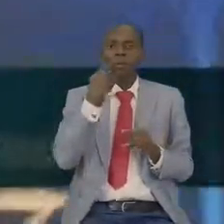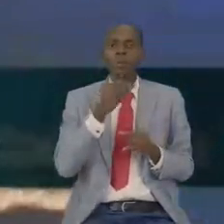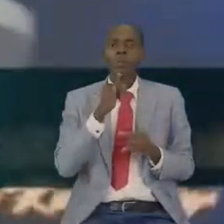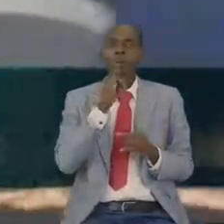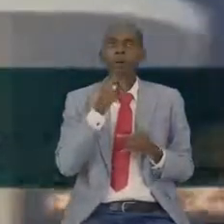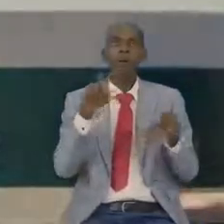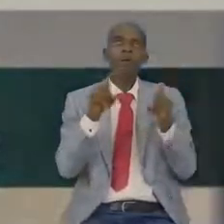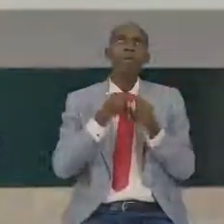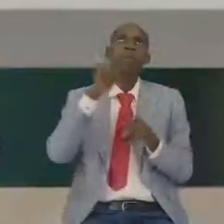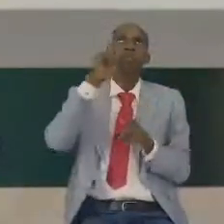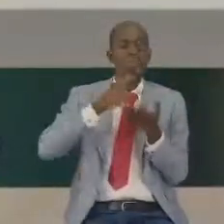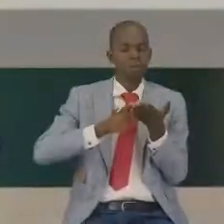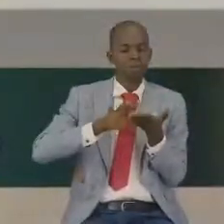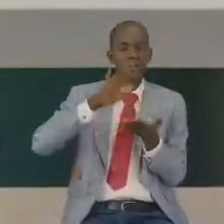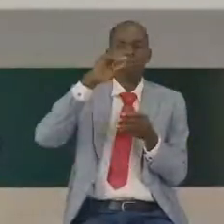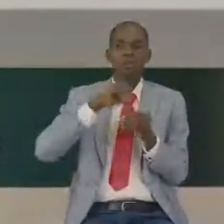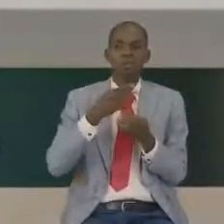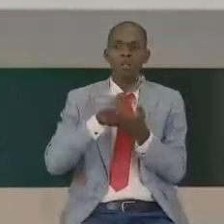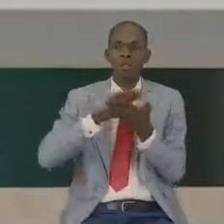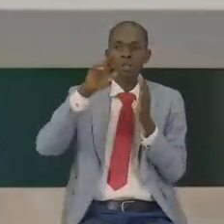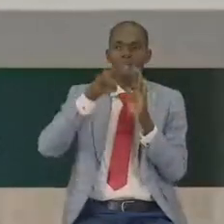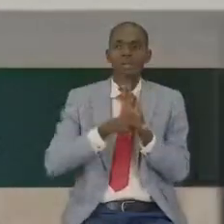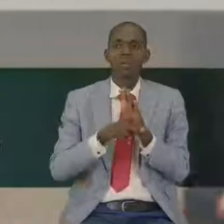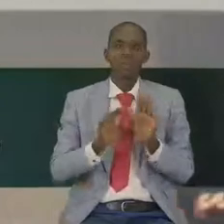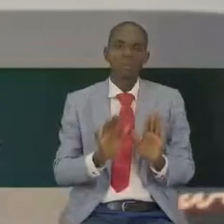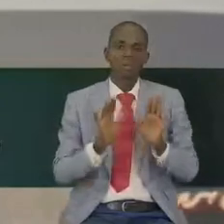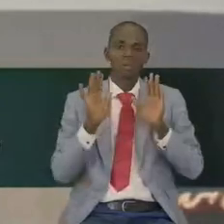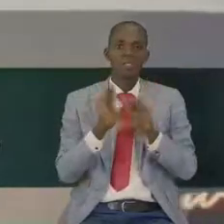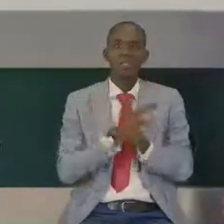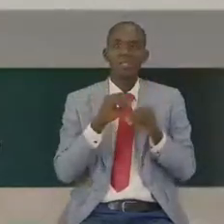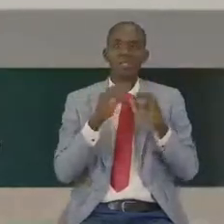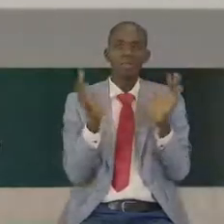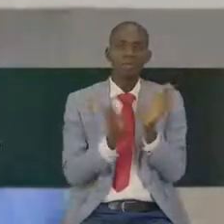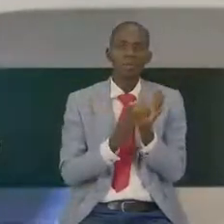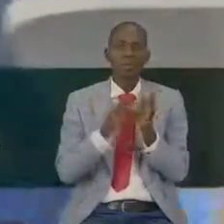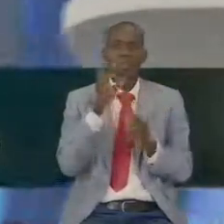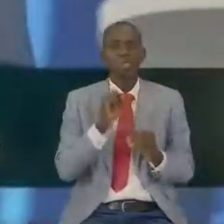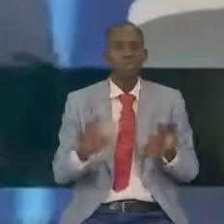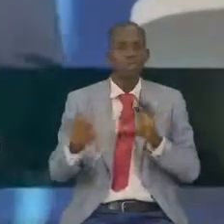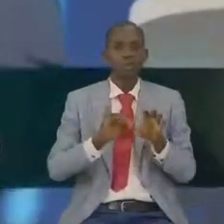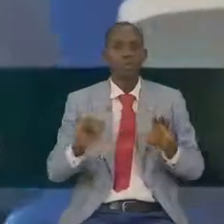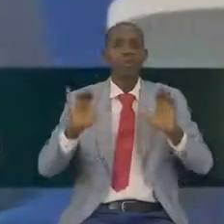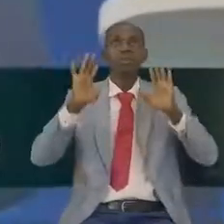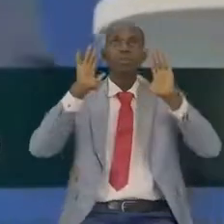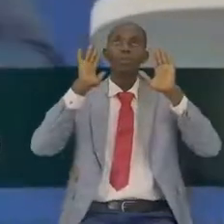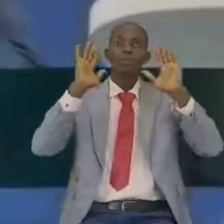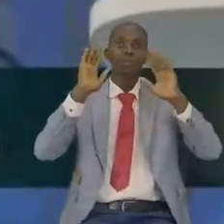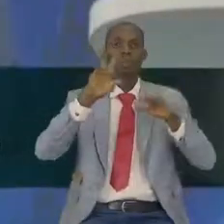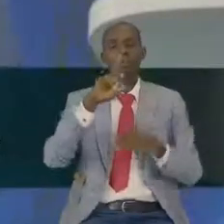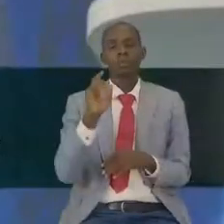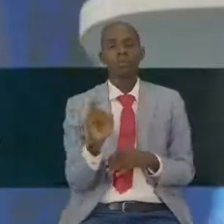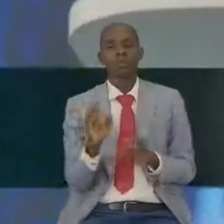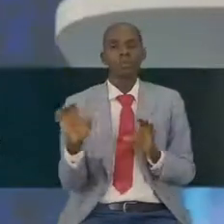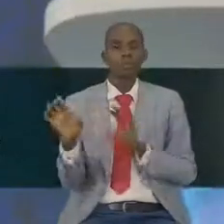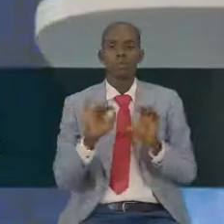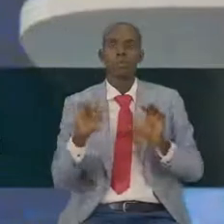toi, magnifique en sainteté, digne de louange, opérant des prodiges? Opérant